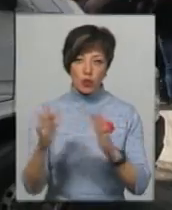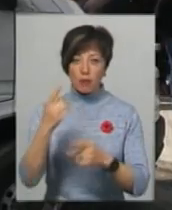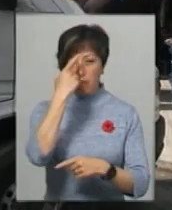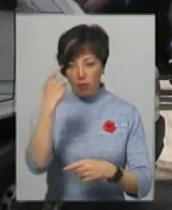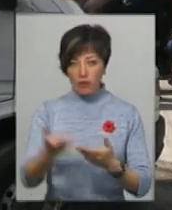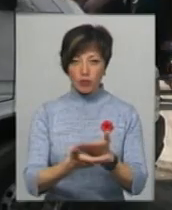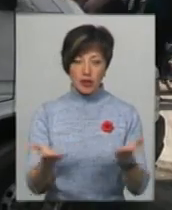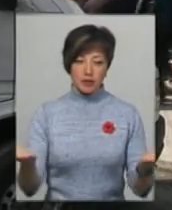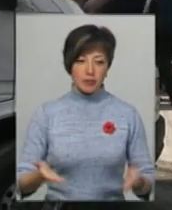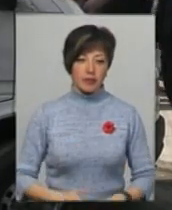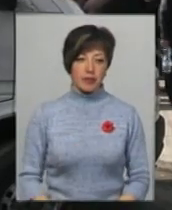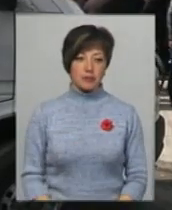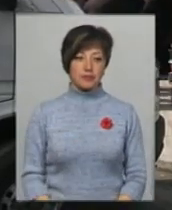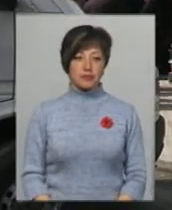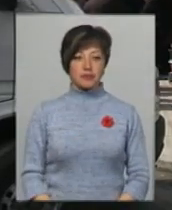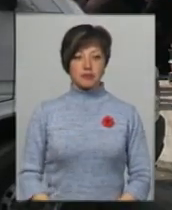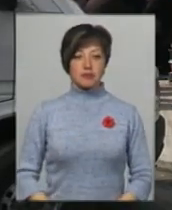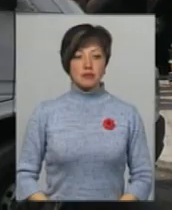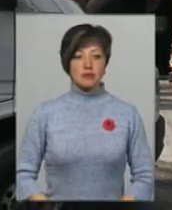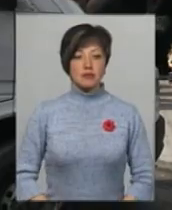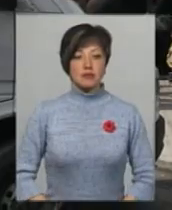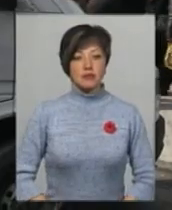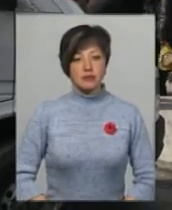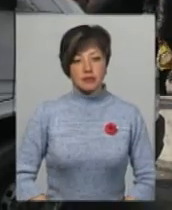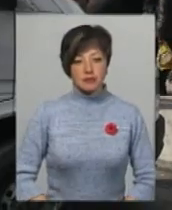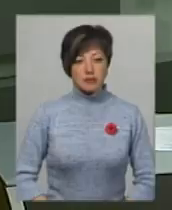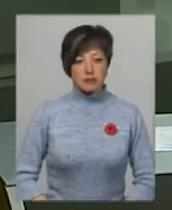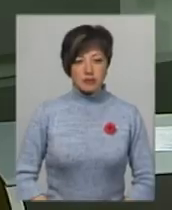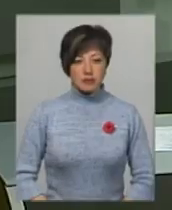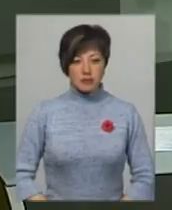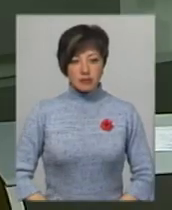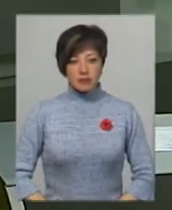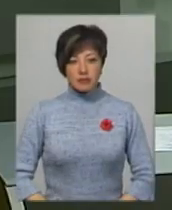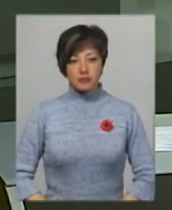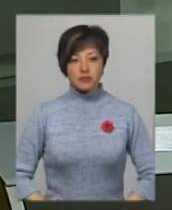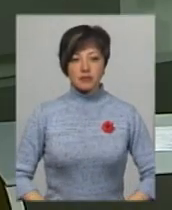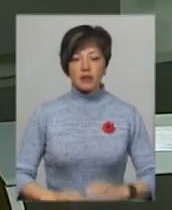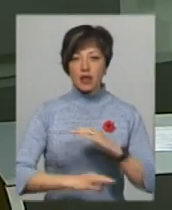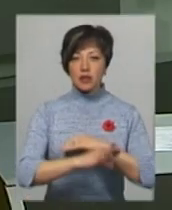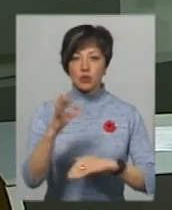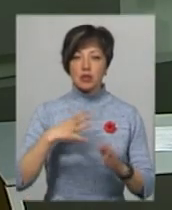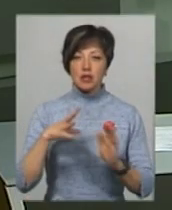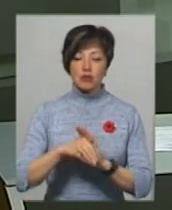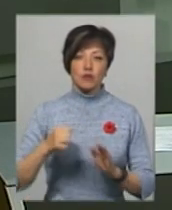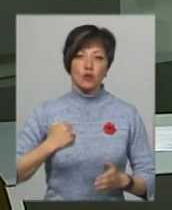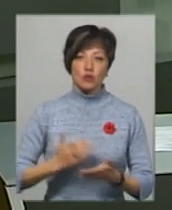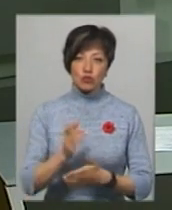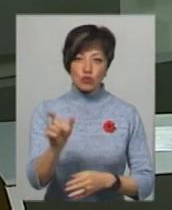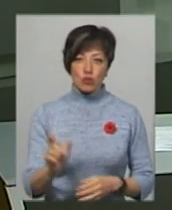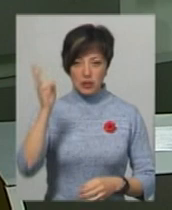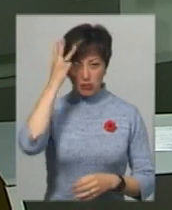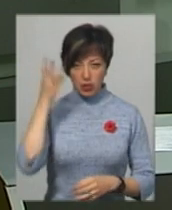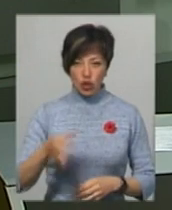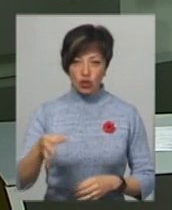повідомлятимемо вам. Світлана Поробок, Дем'ян Цегольник, новини «Поділля Центр». На сході загинув військовослужбовець